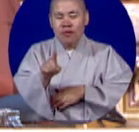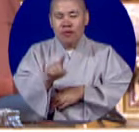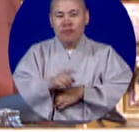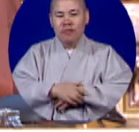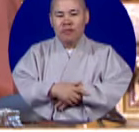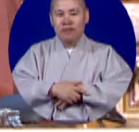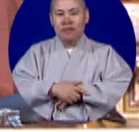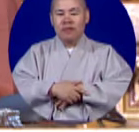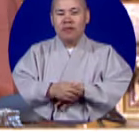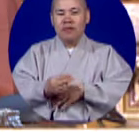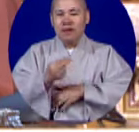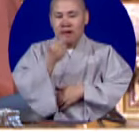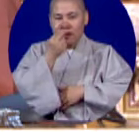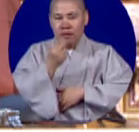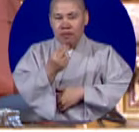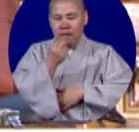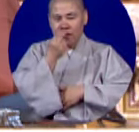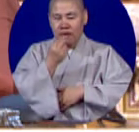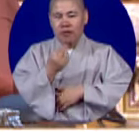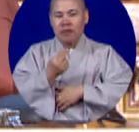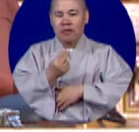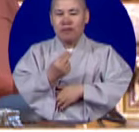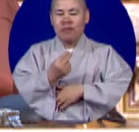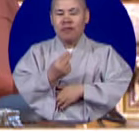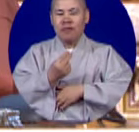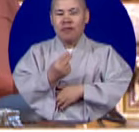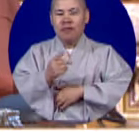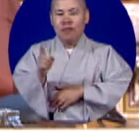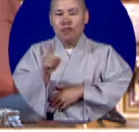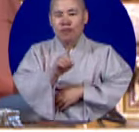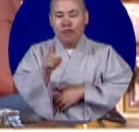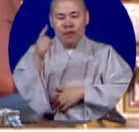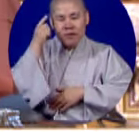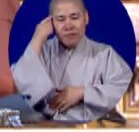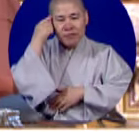수명, 생명. 수명이라는 게 뭘까요, 도대체?